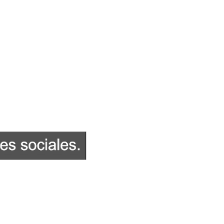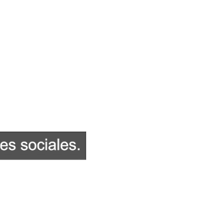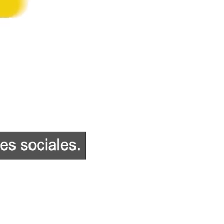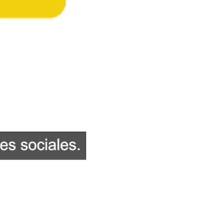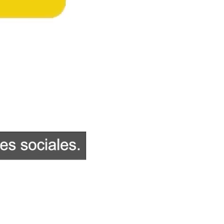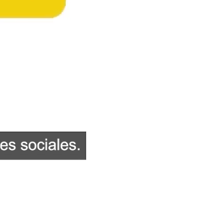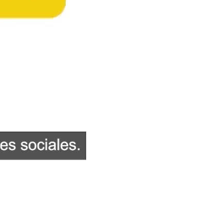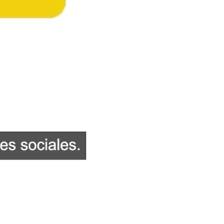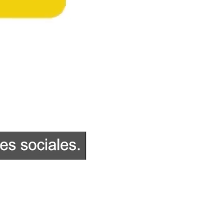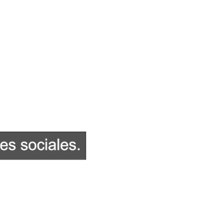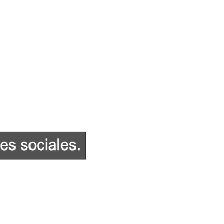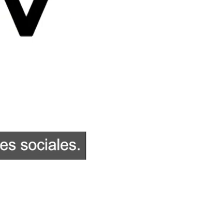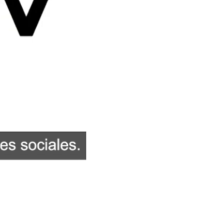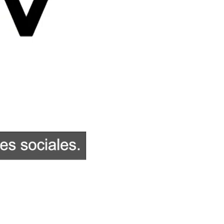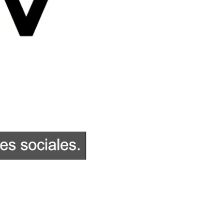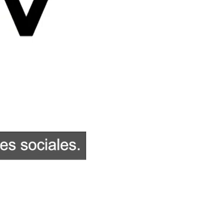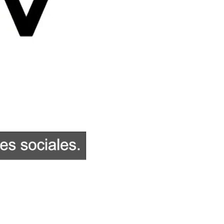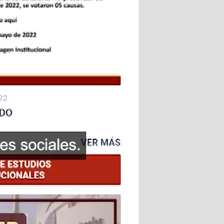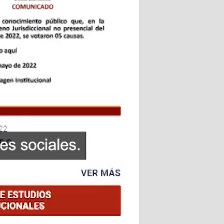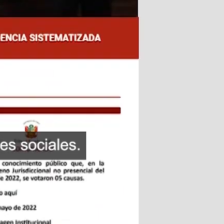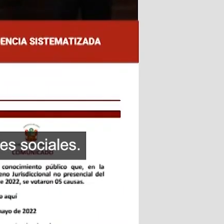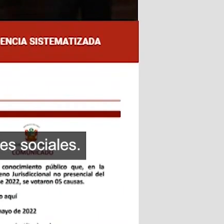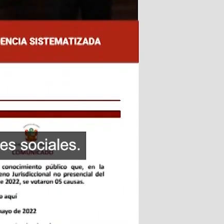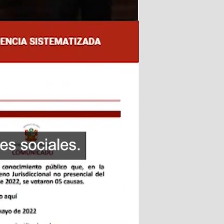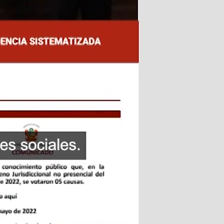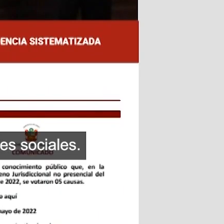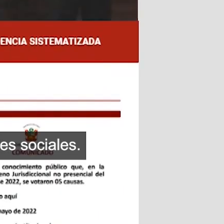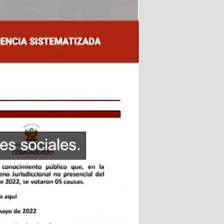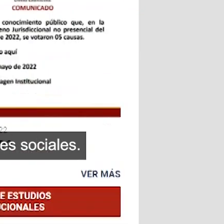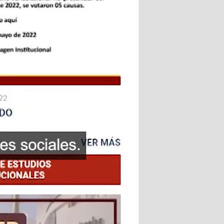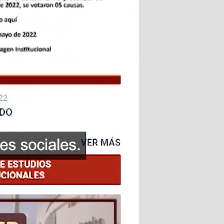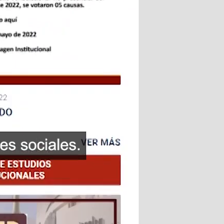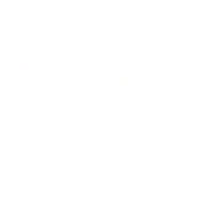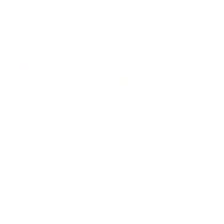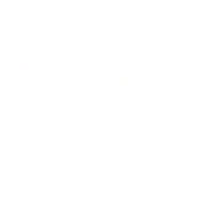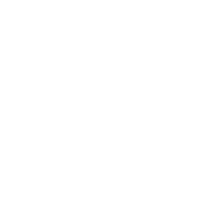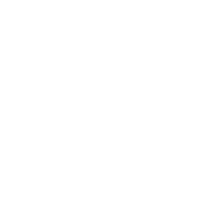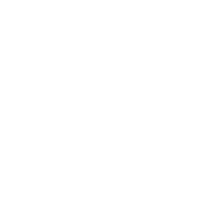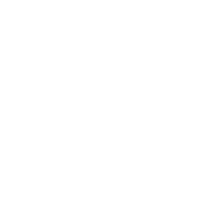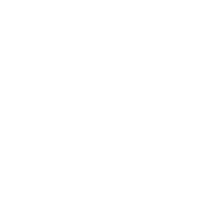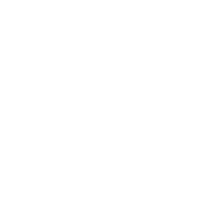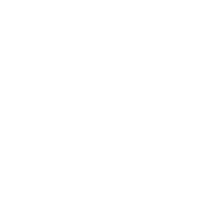Tribunal Constitucional Televisión ninta, hinallataq internet likanta.